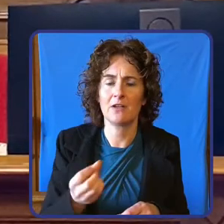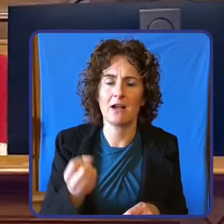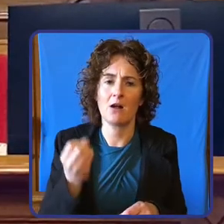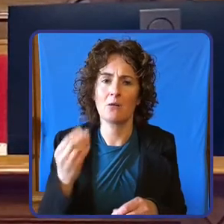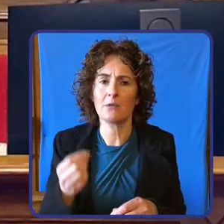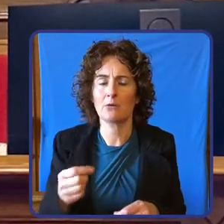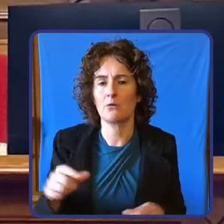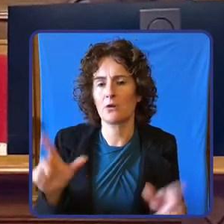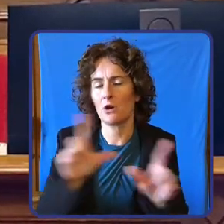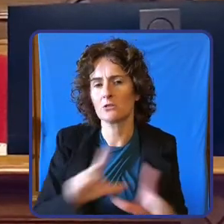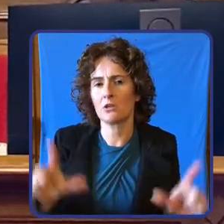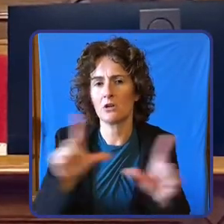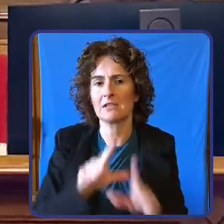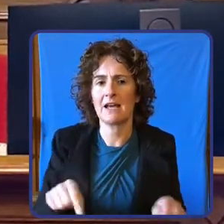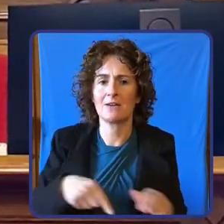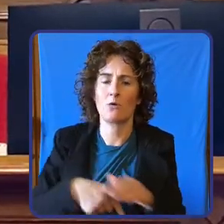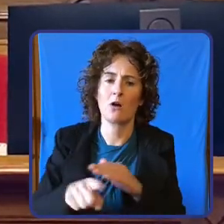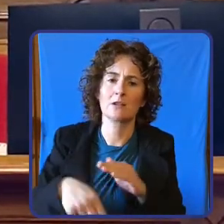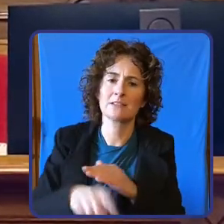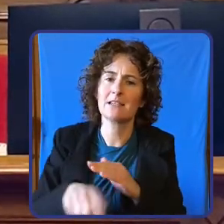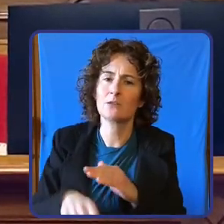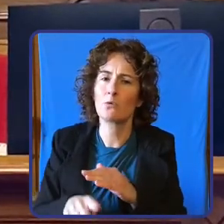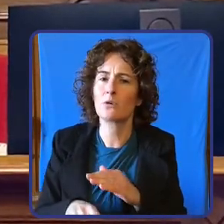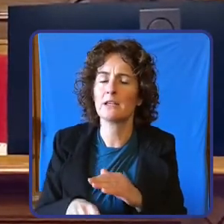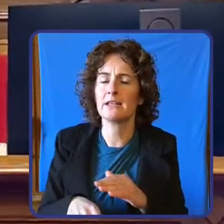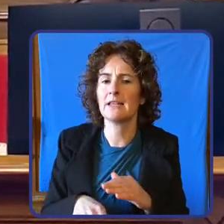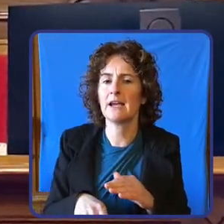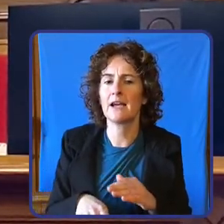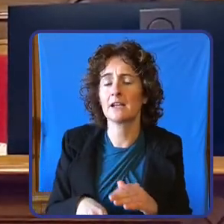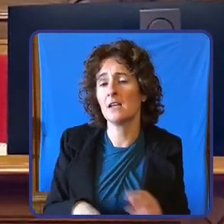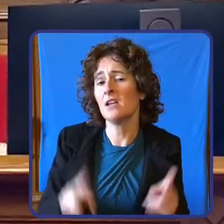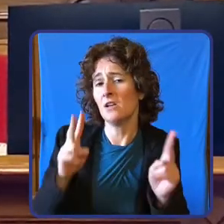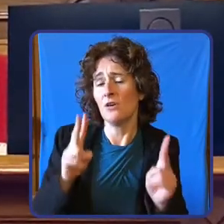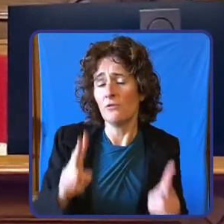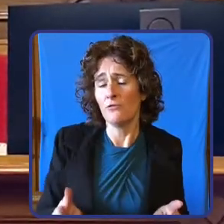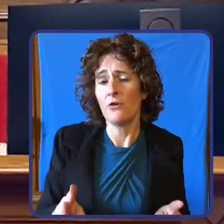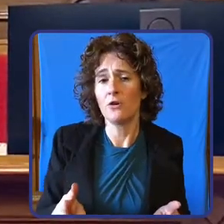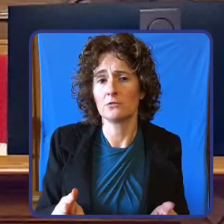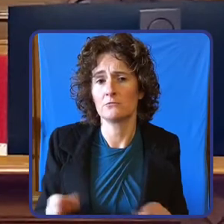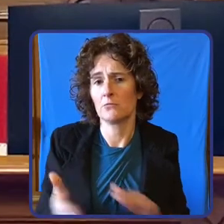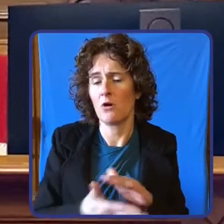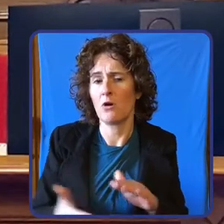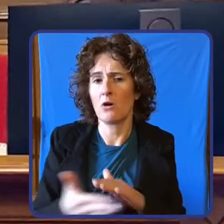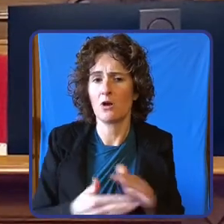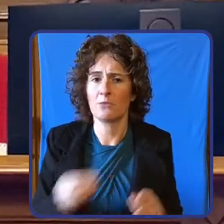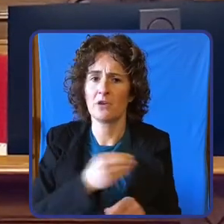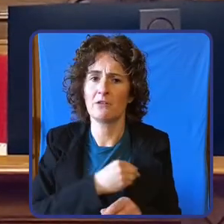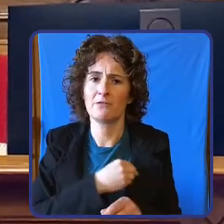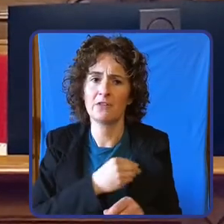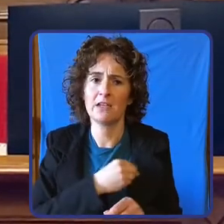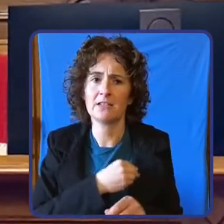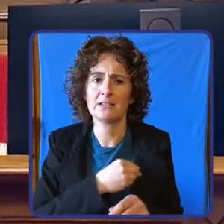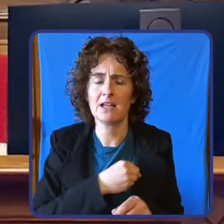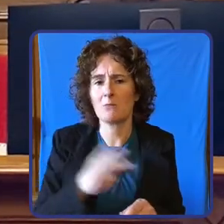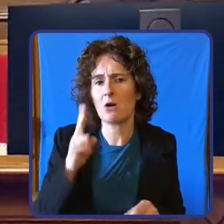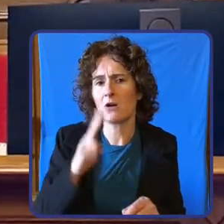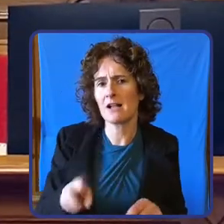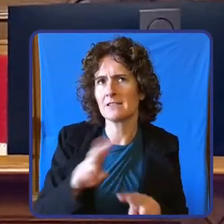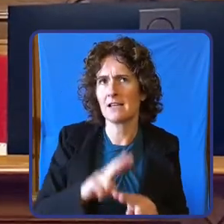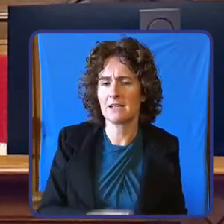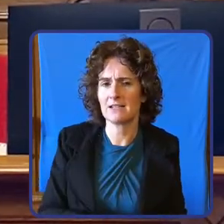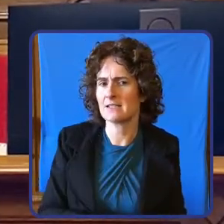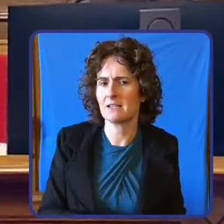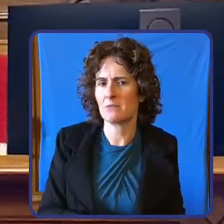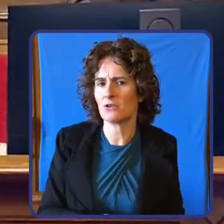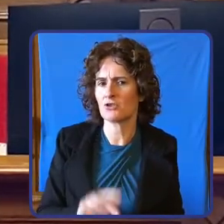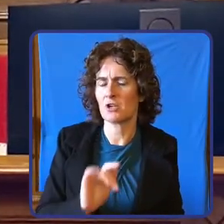kirúgják a felszólalásaik után, akkor van is alapjuk a félelemre. A Kádár rendszerben is nagyon kevesen mertek tiltakozni, de